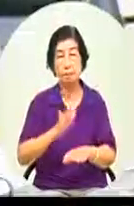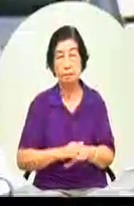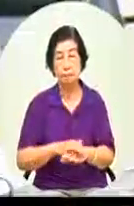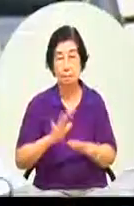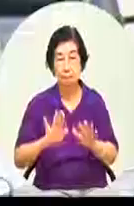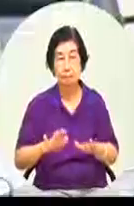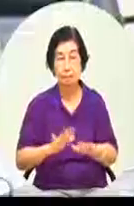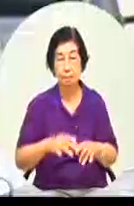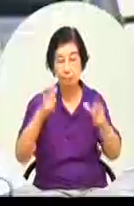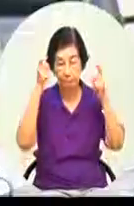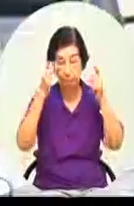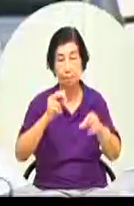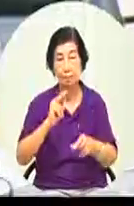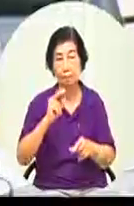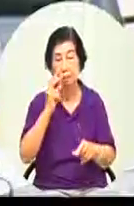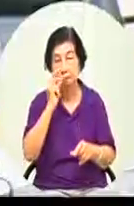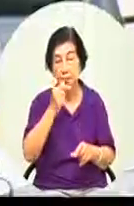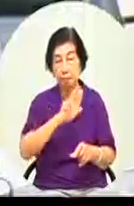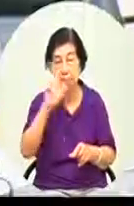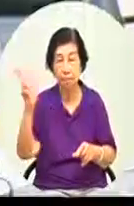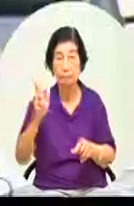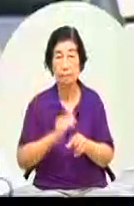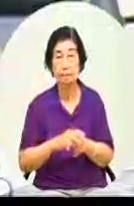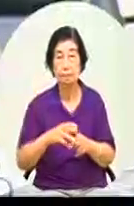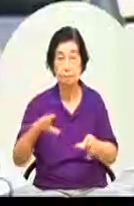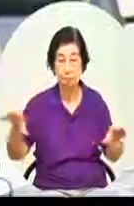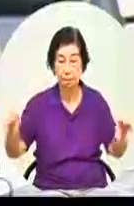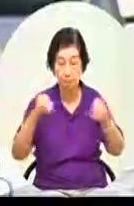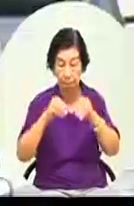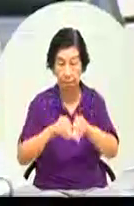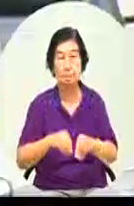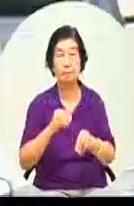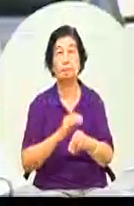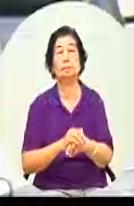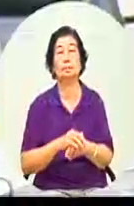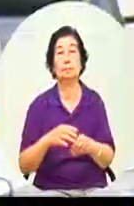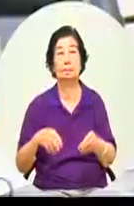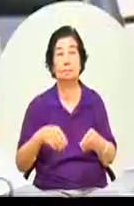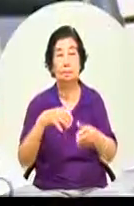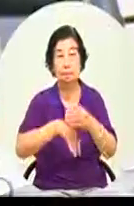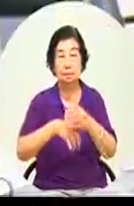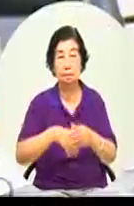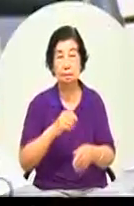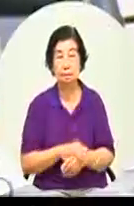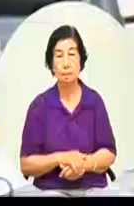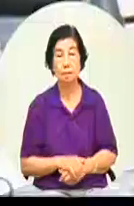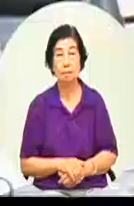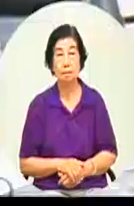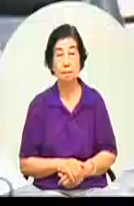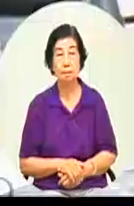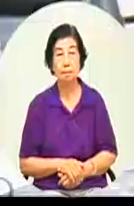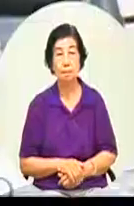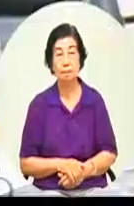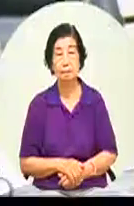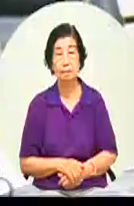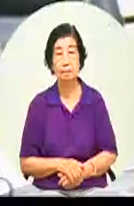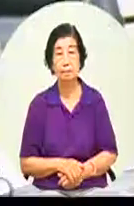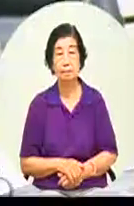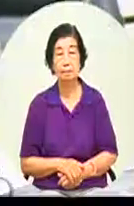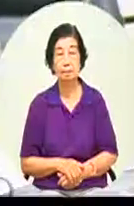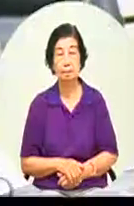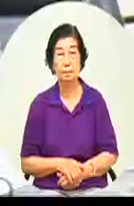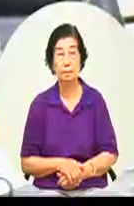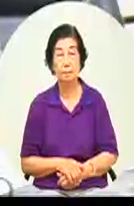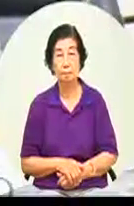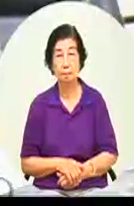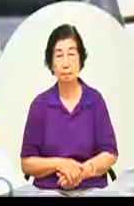结合到我们的观光产业里面，我相信未来高雄的观光会越来越好。好，谢谢局长。那再来，我想请问一下